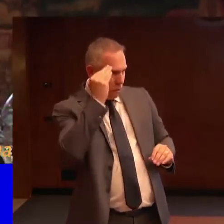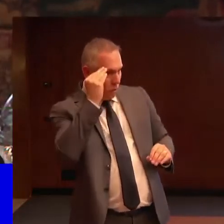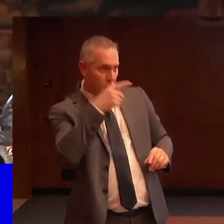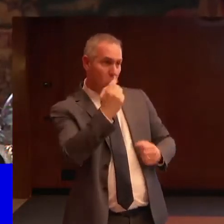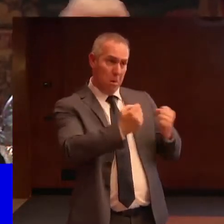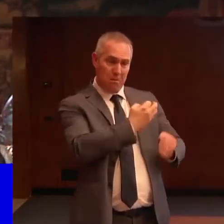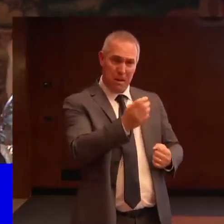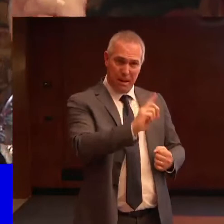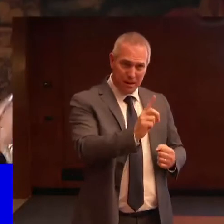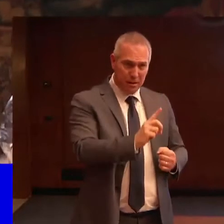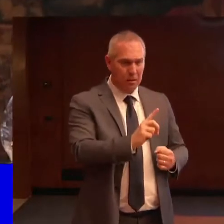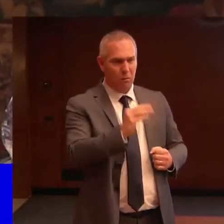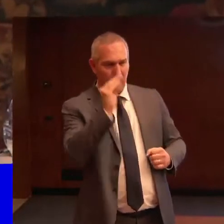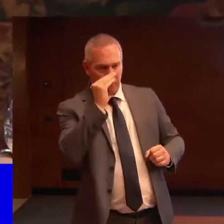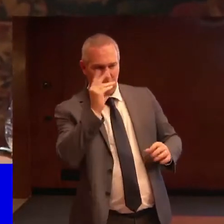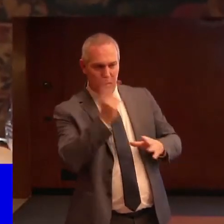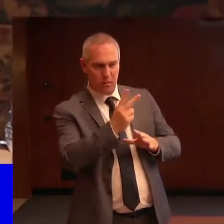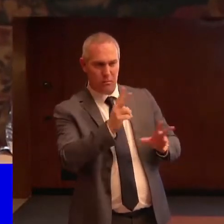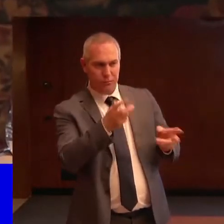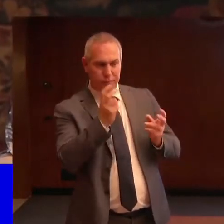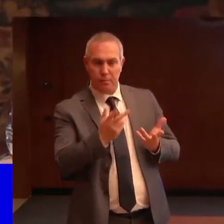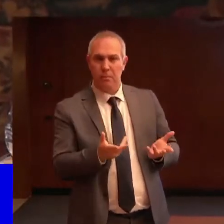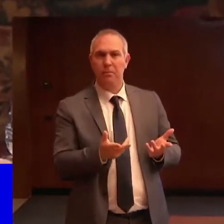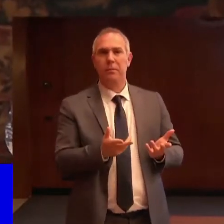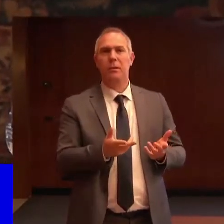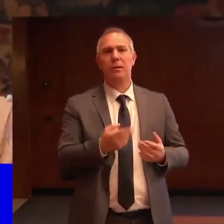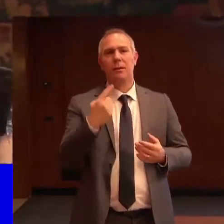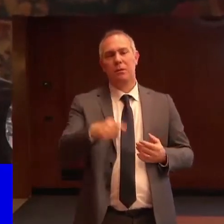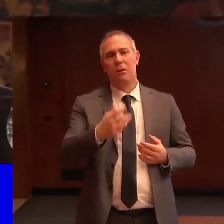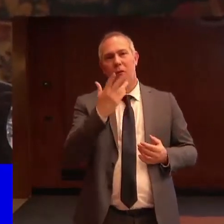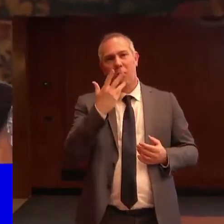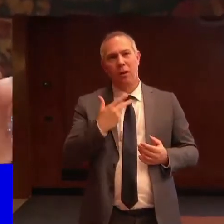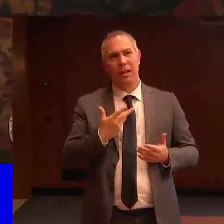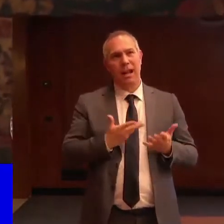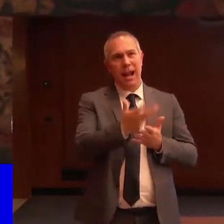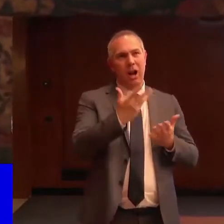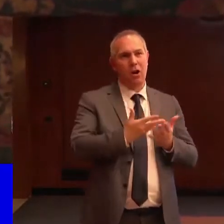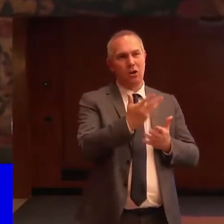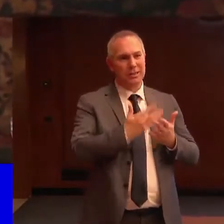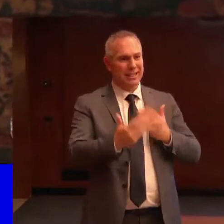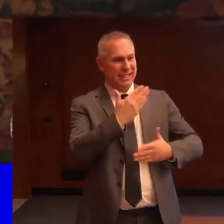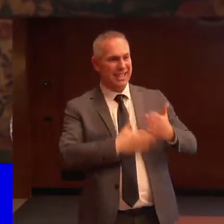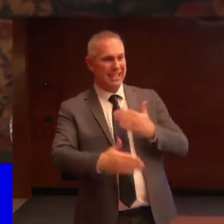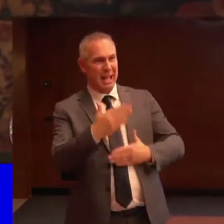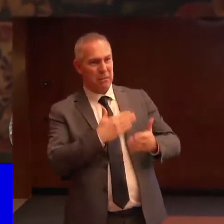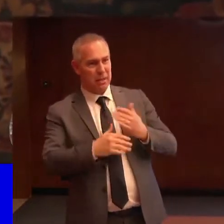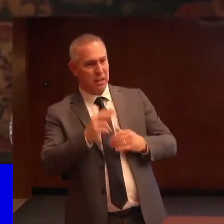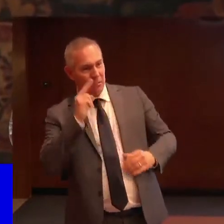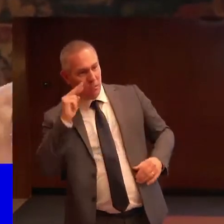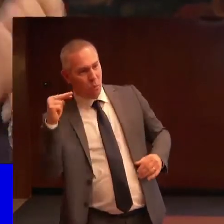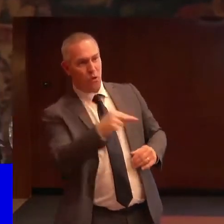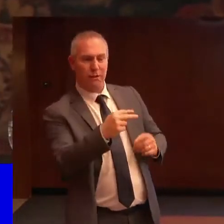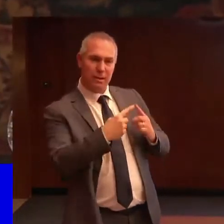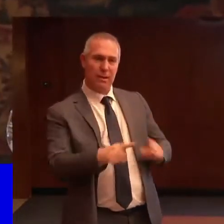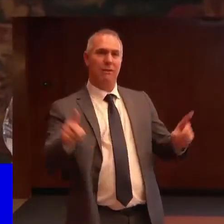e era la voglia di raccontare la disabilità con uno sguardo che fino ad allora non si era mai usato, perlomeno